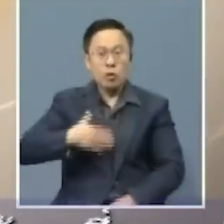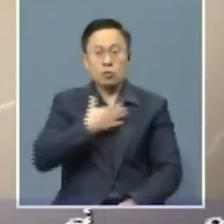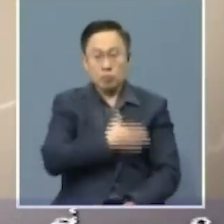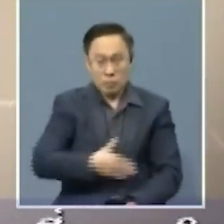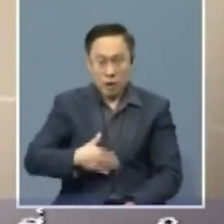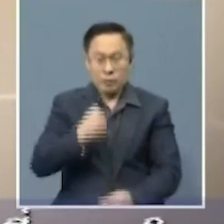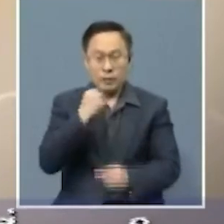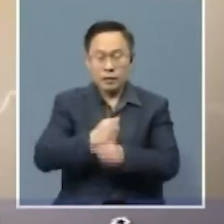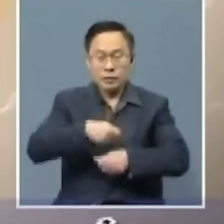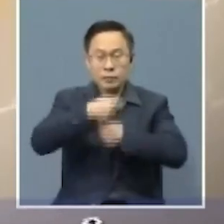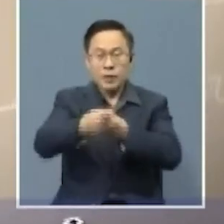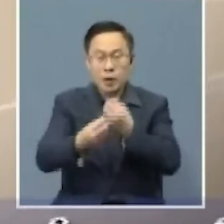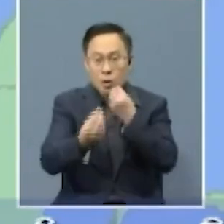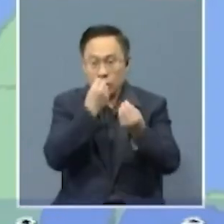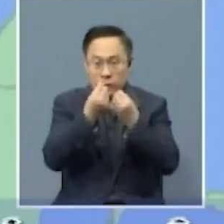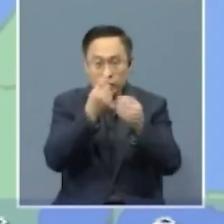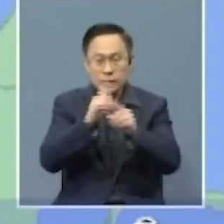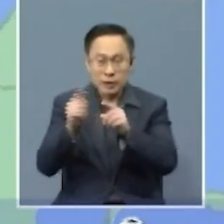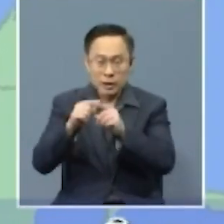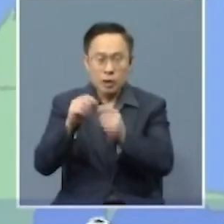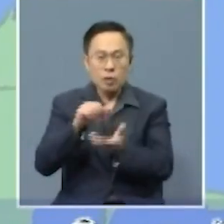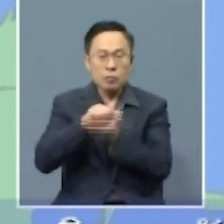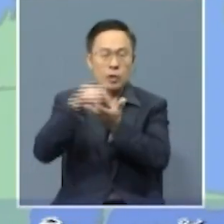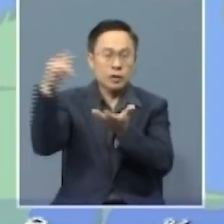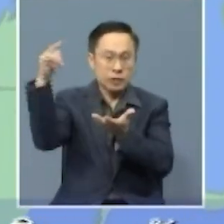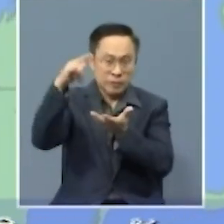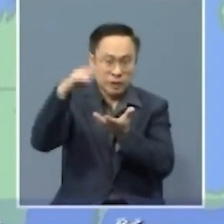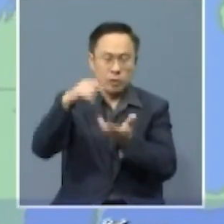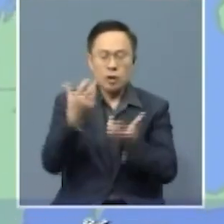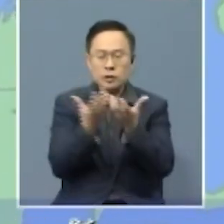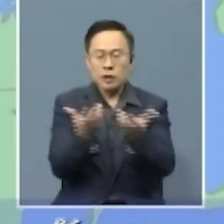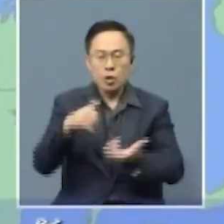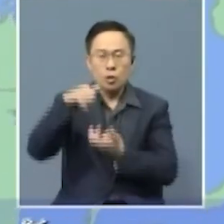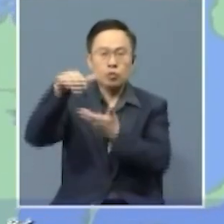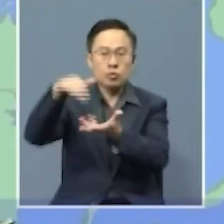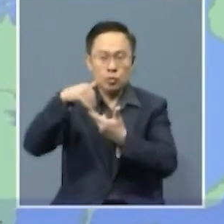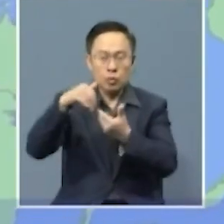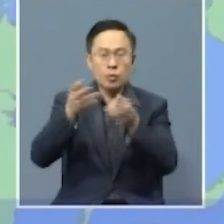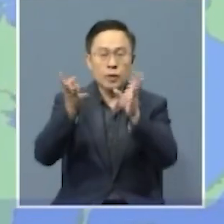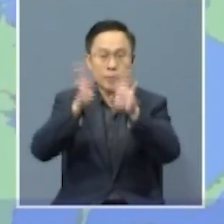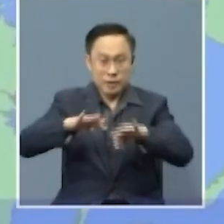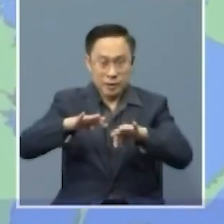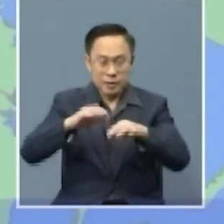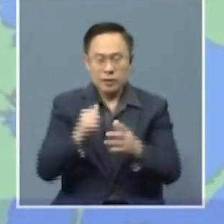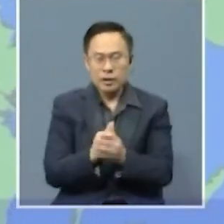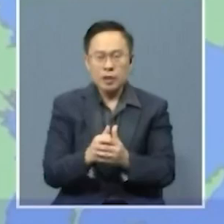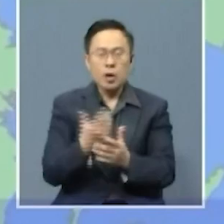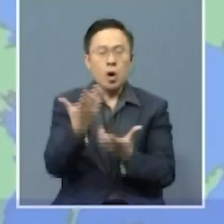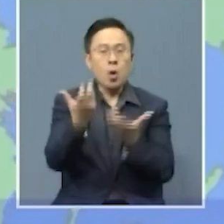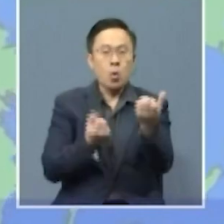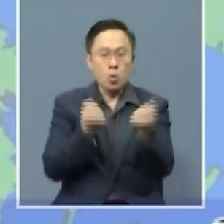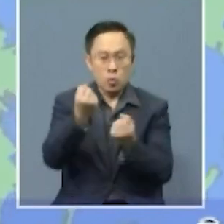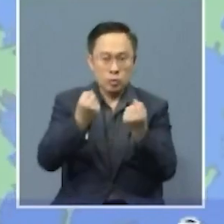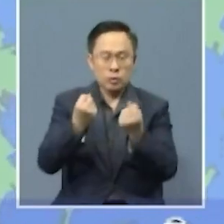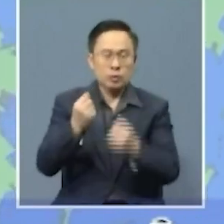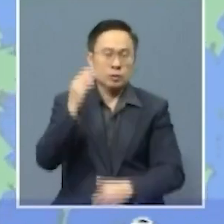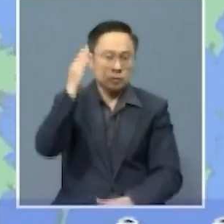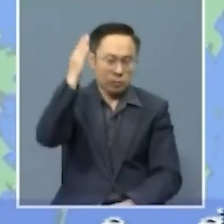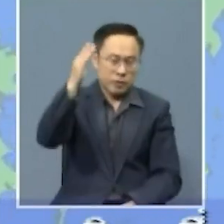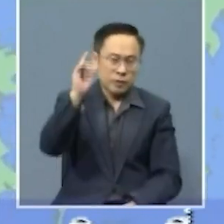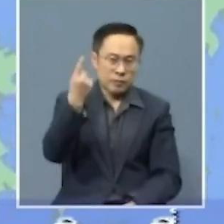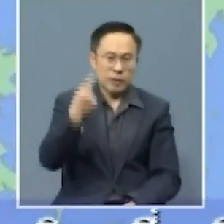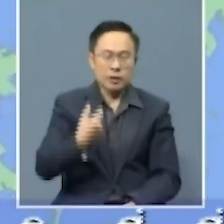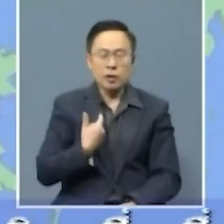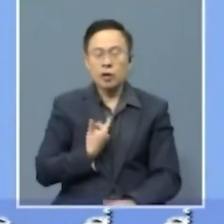พเกษตรกรรมและอาหารการบินการขนส่งของภูมิภาคและการผลิตยานยนต์แห่งอนาคต